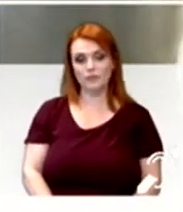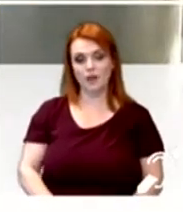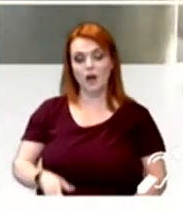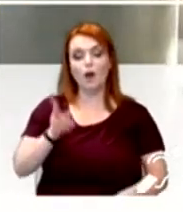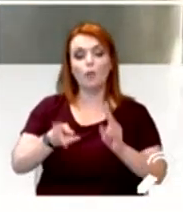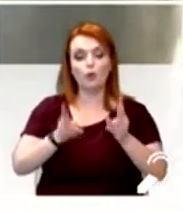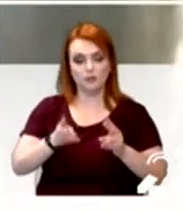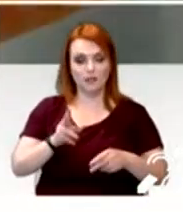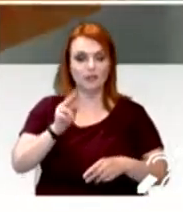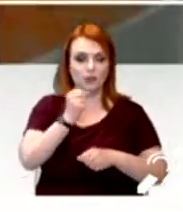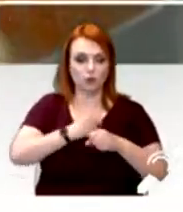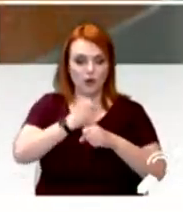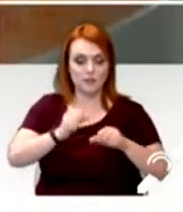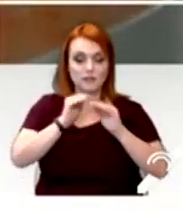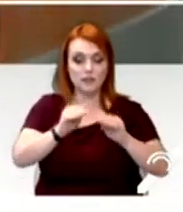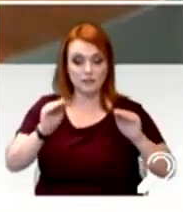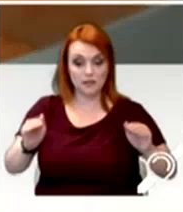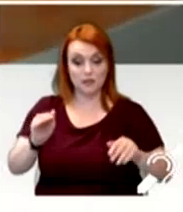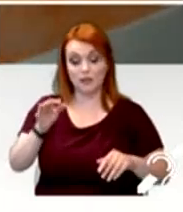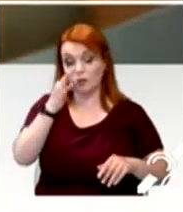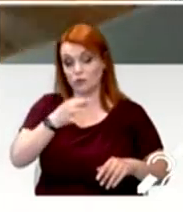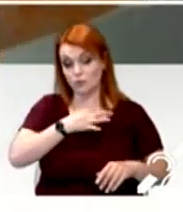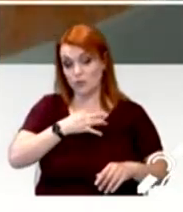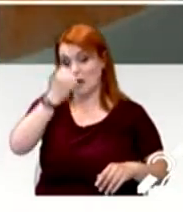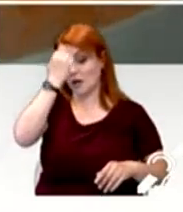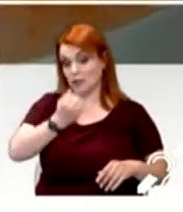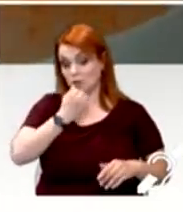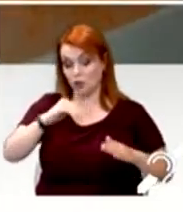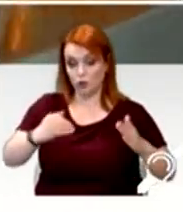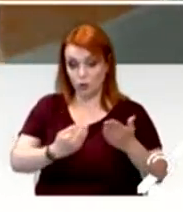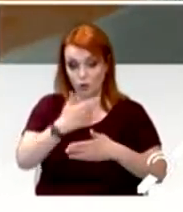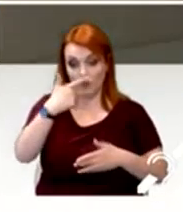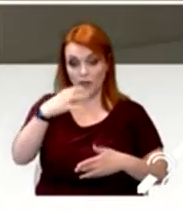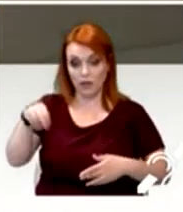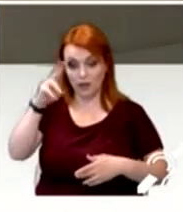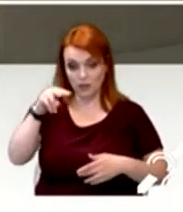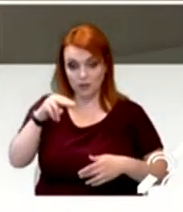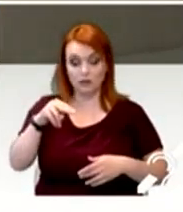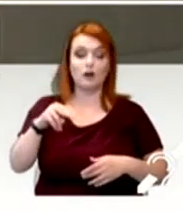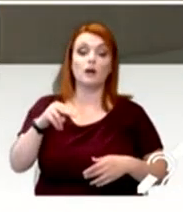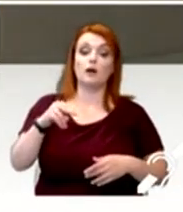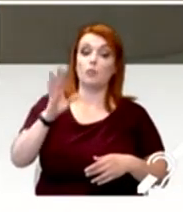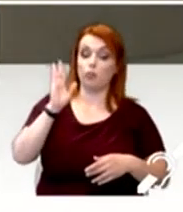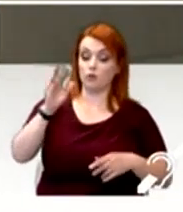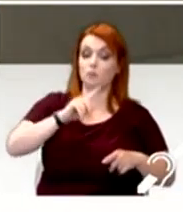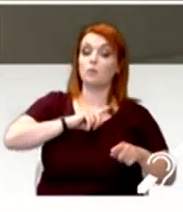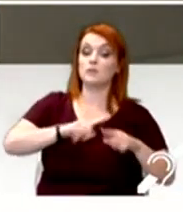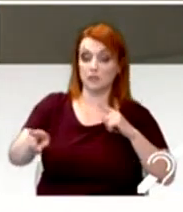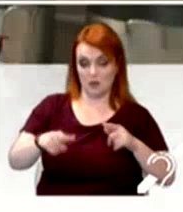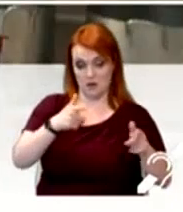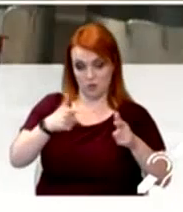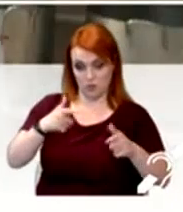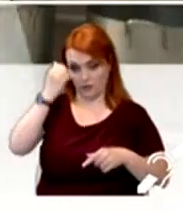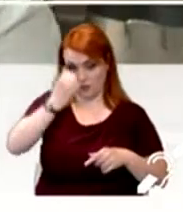Bucătăresele din grădinițe spun că, datorită noului ghid culinar, mâncarea va fi preparată mult mai repede și va fi mai gustoasă și mai